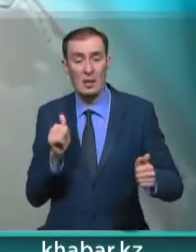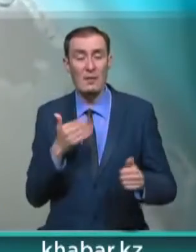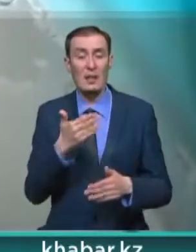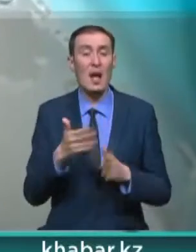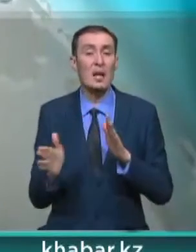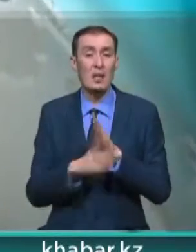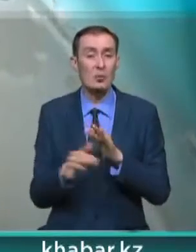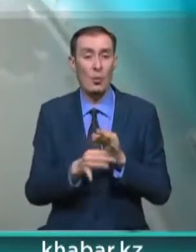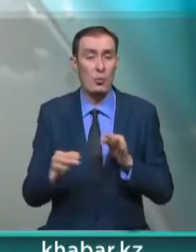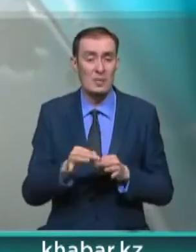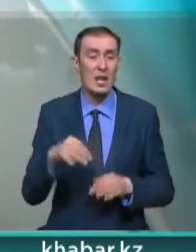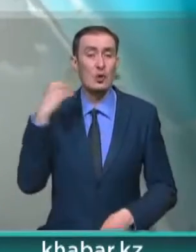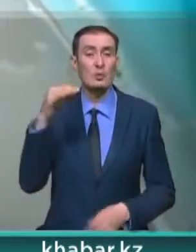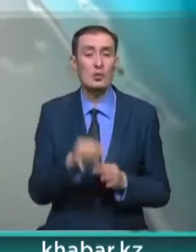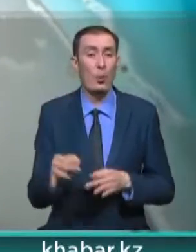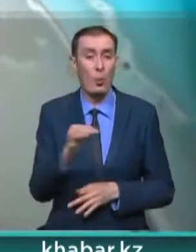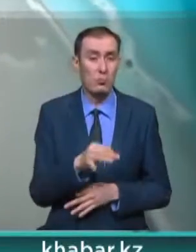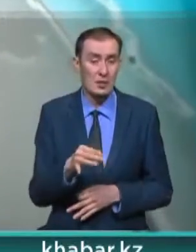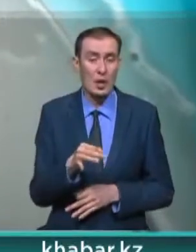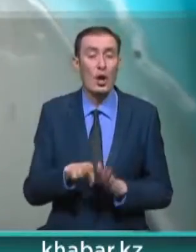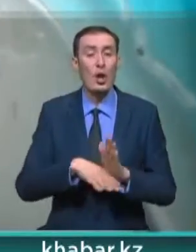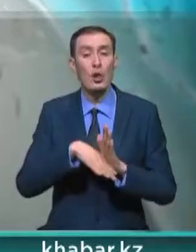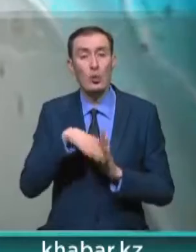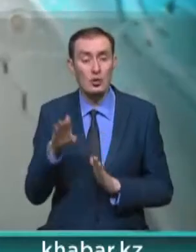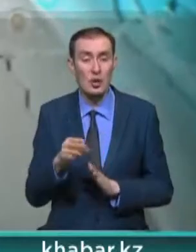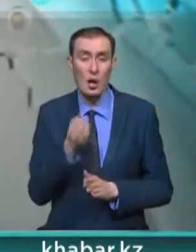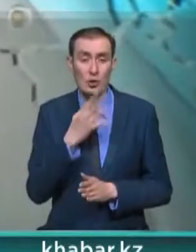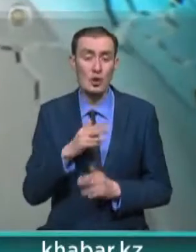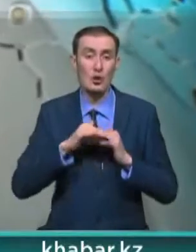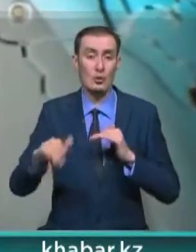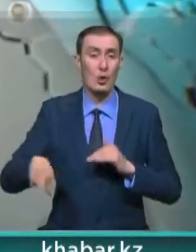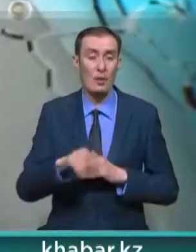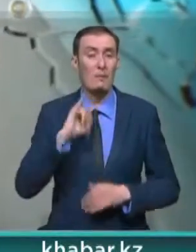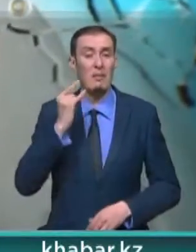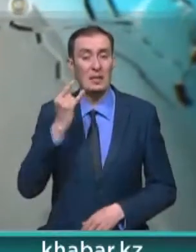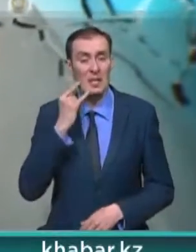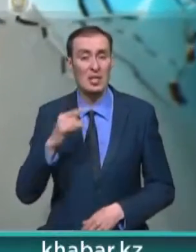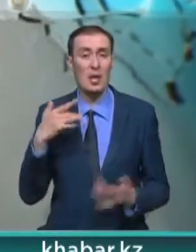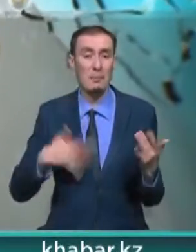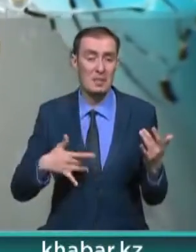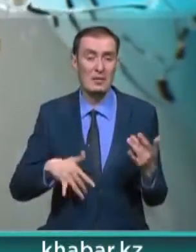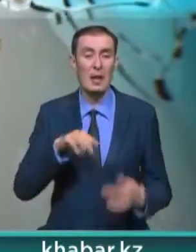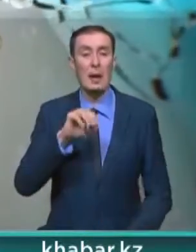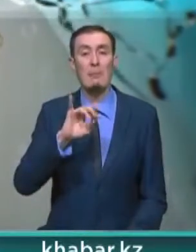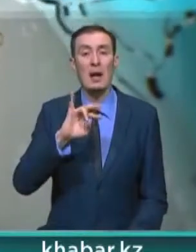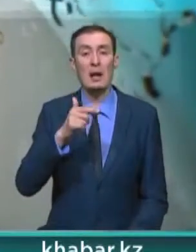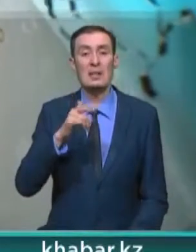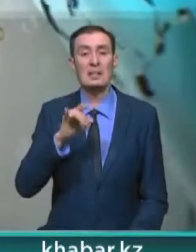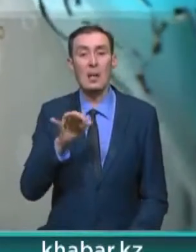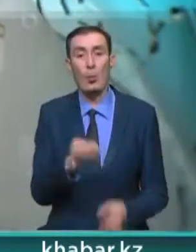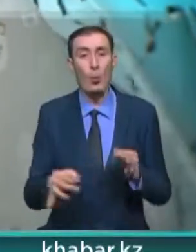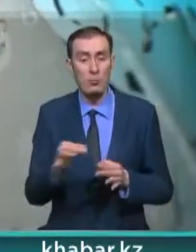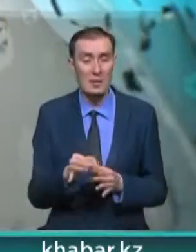etro узкой и актюбинской области лучшими считаются дороге в павлодарском жамбылской и мангистауской